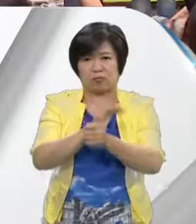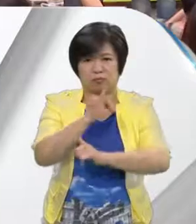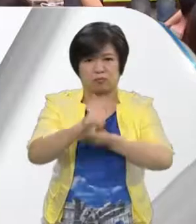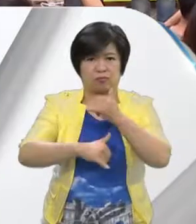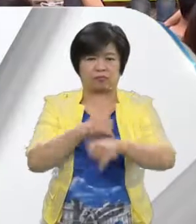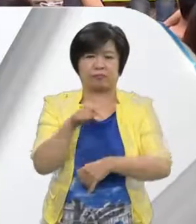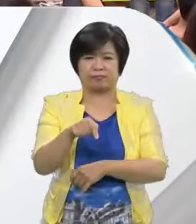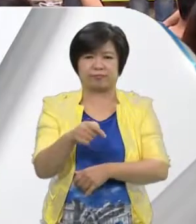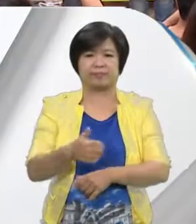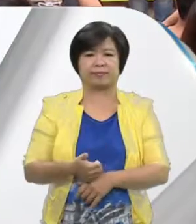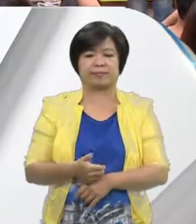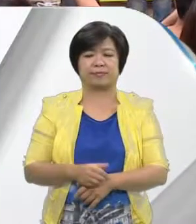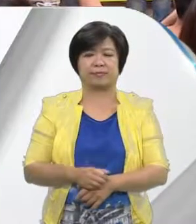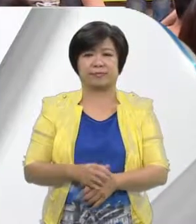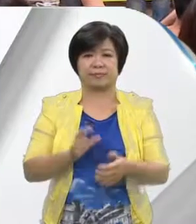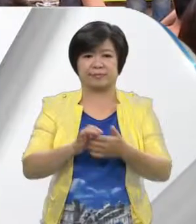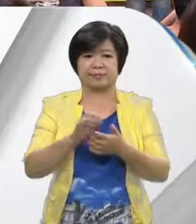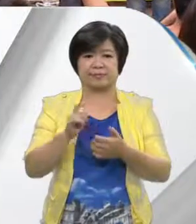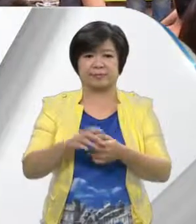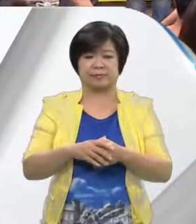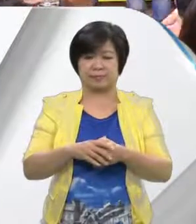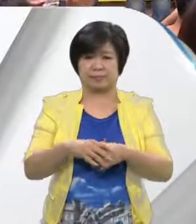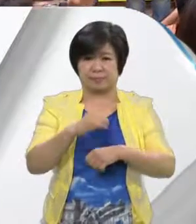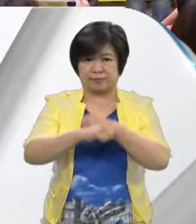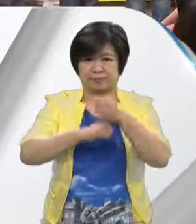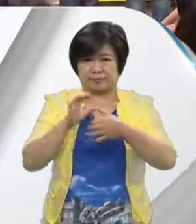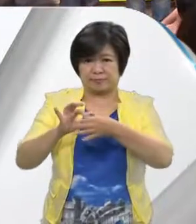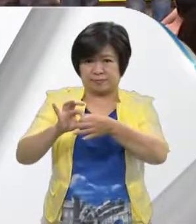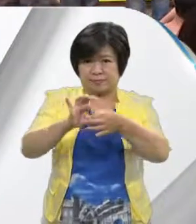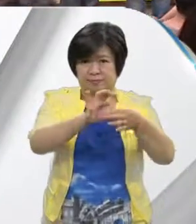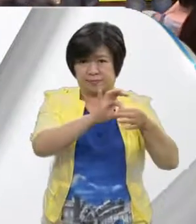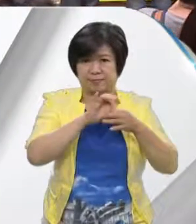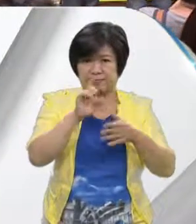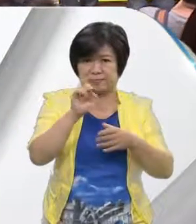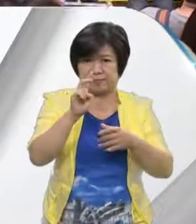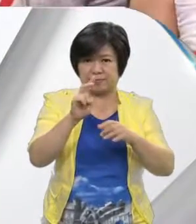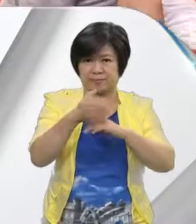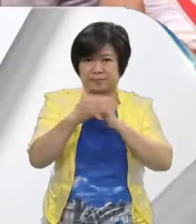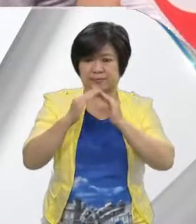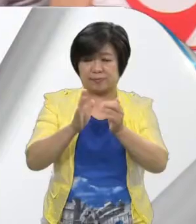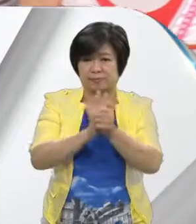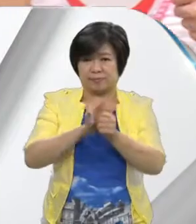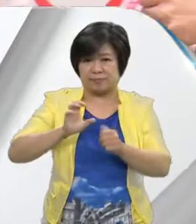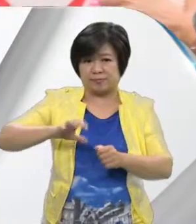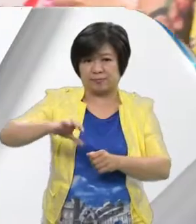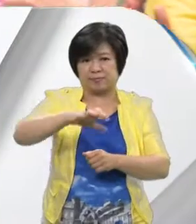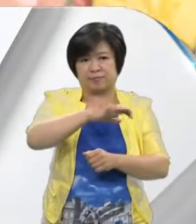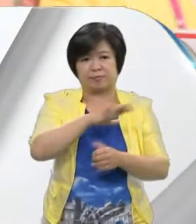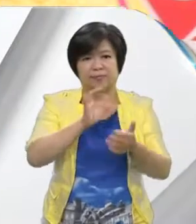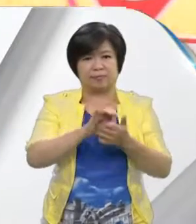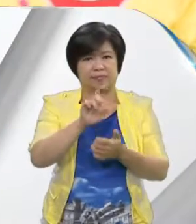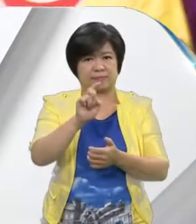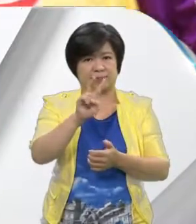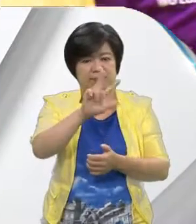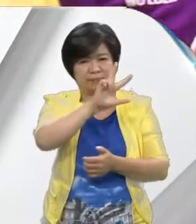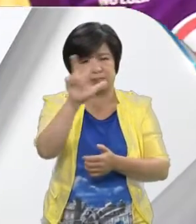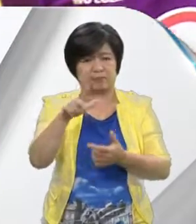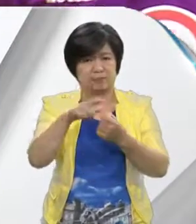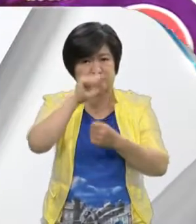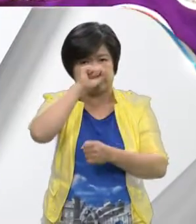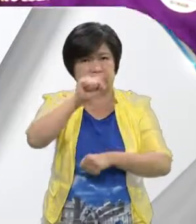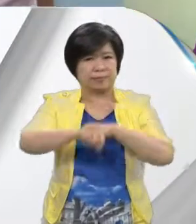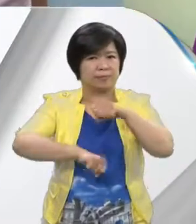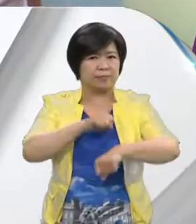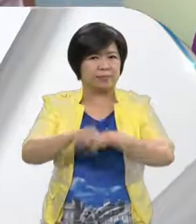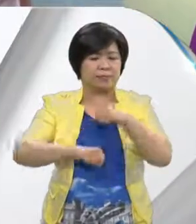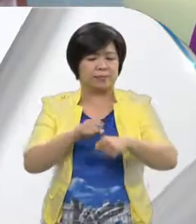动。 主办单位讲，发通会串联全台湾十二个县市服务处，期盼十二年的公益慈航茶发通，